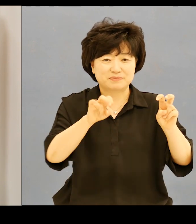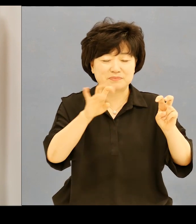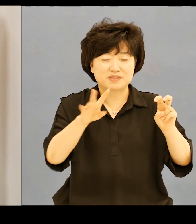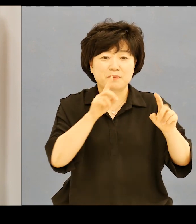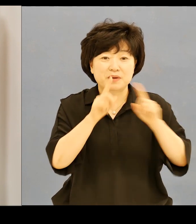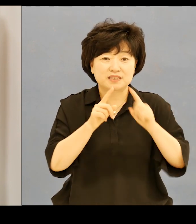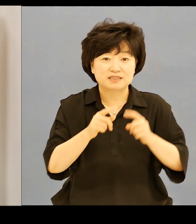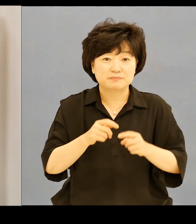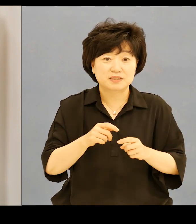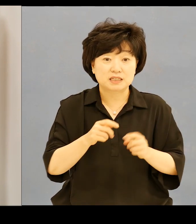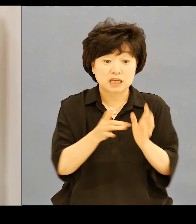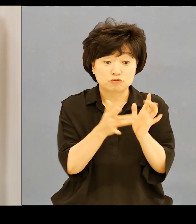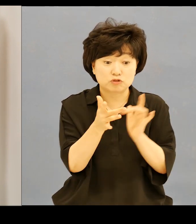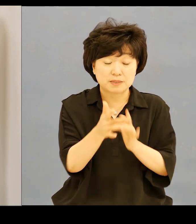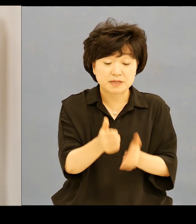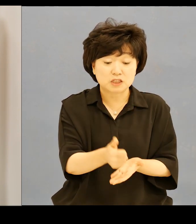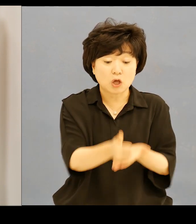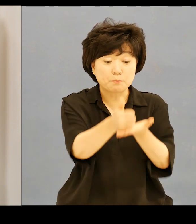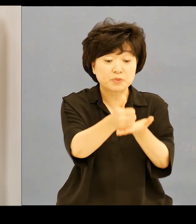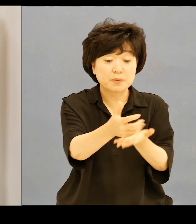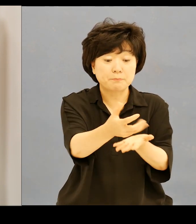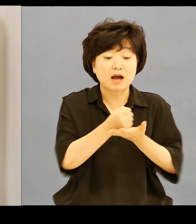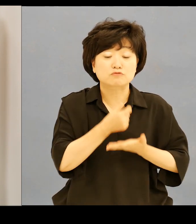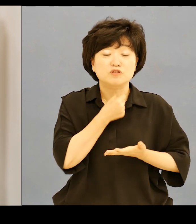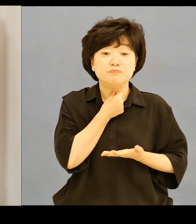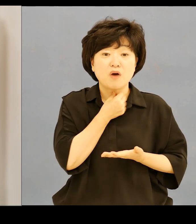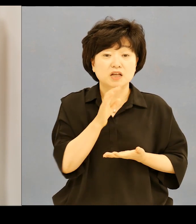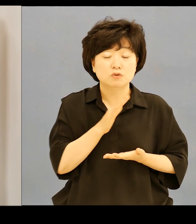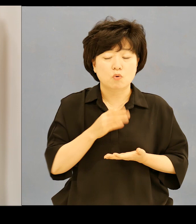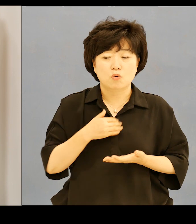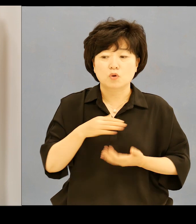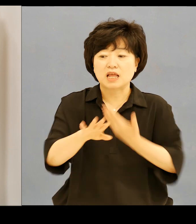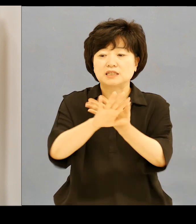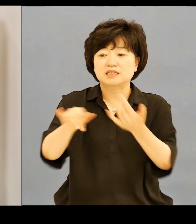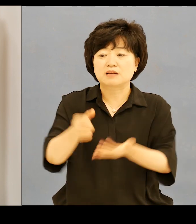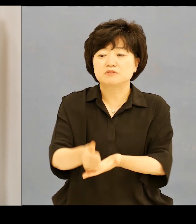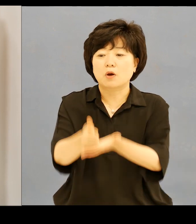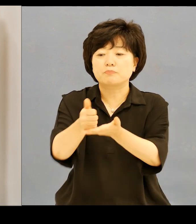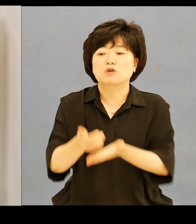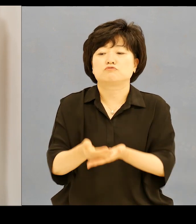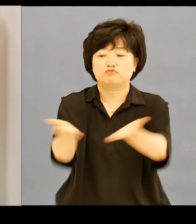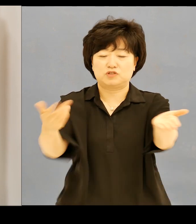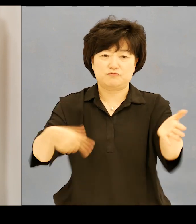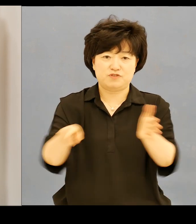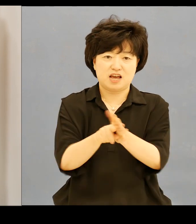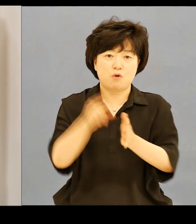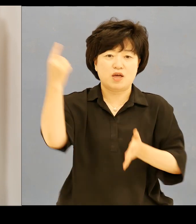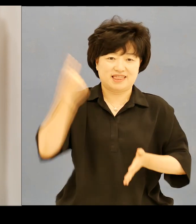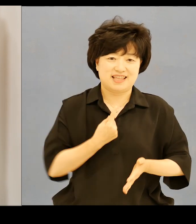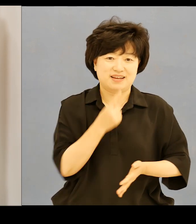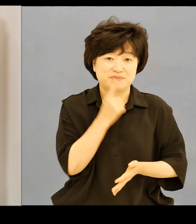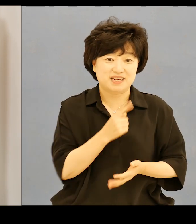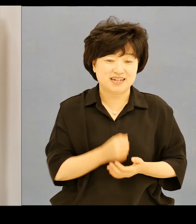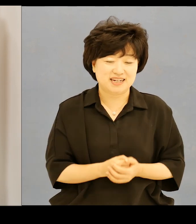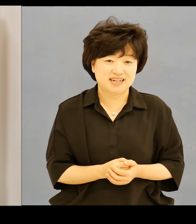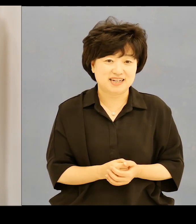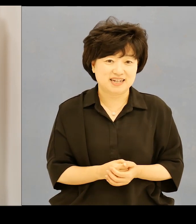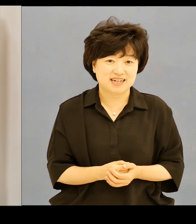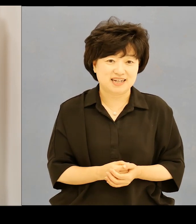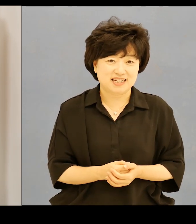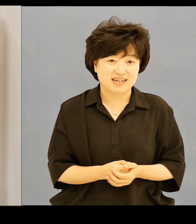네. 그러니까 섬김을 받으려 하는 게 아니라 섬김을 주려 한다는 그 말씀이었거든요. 네, 네. 저는